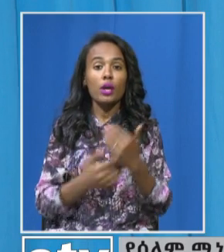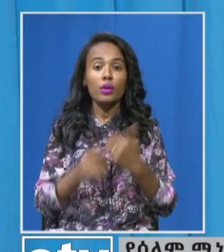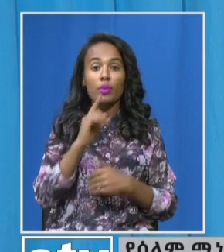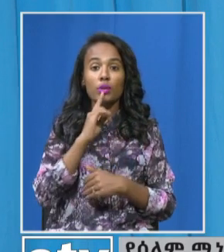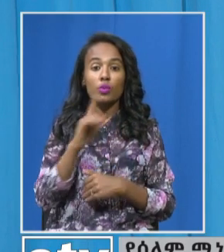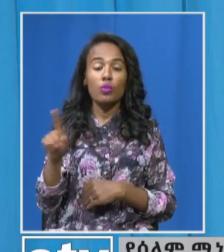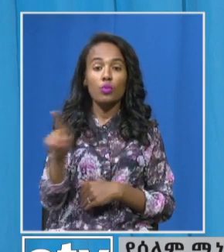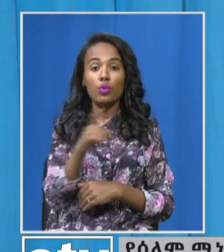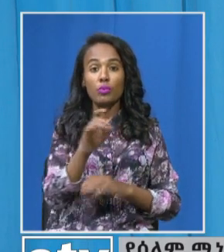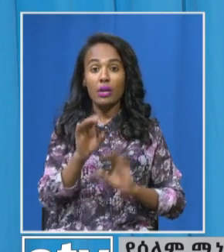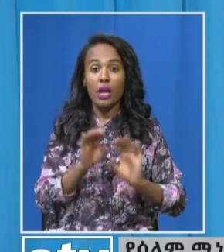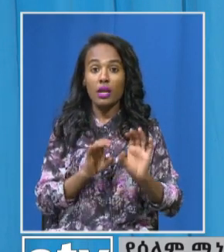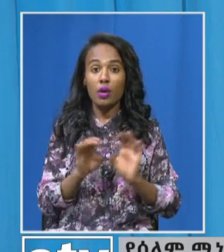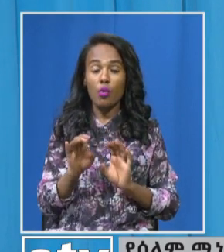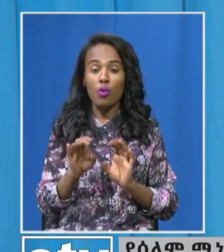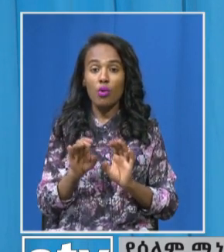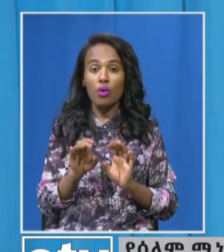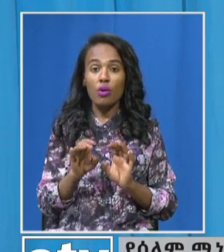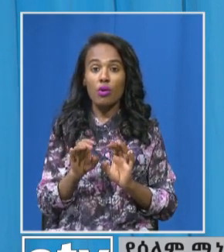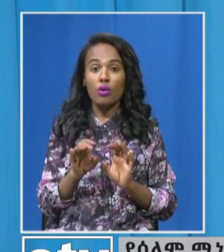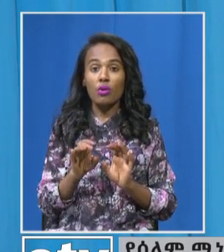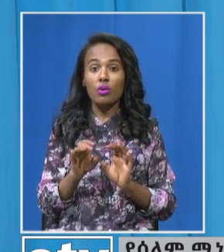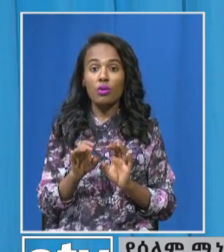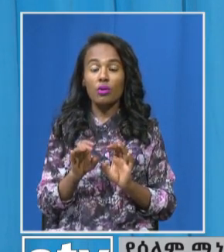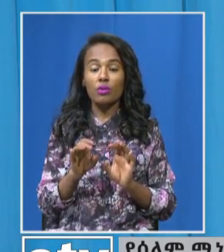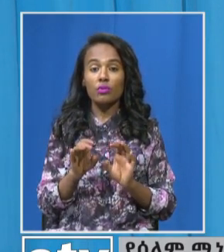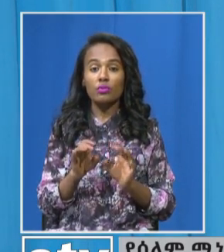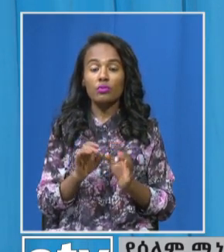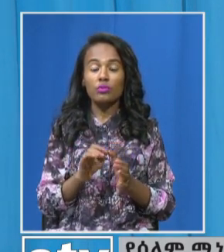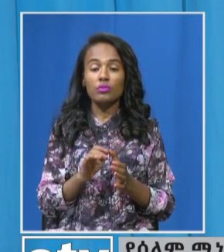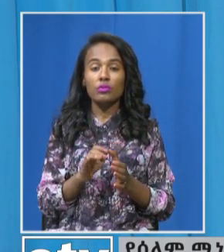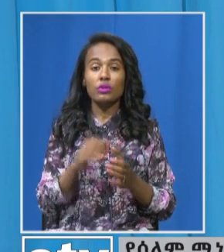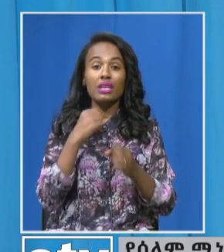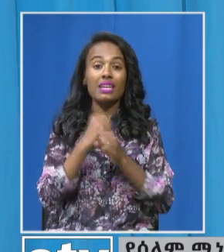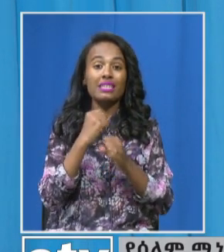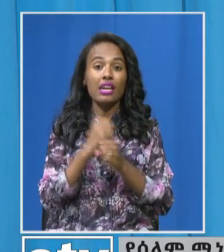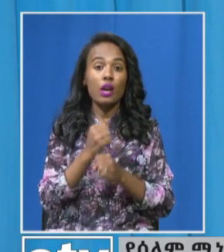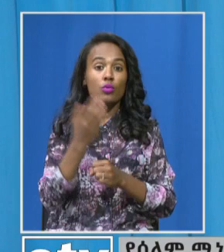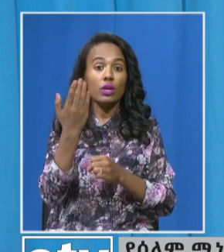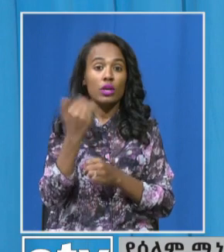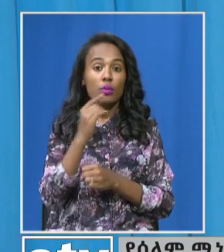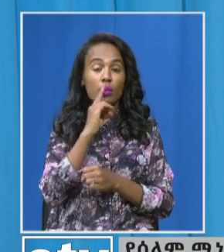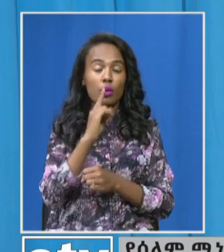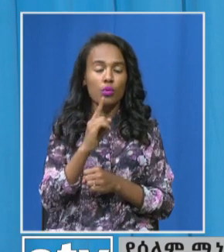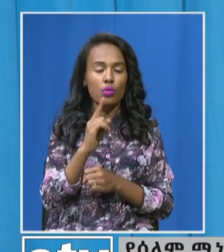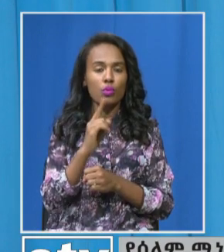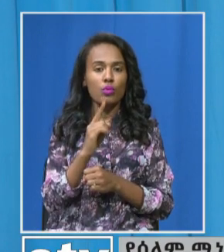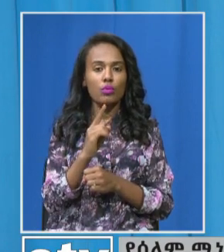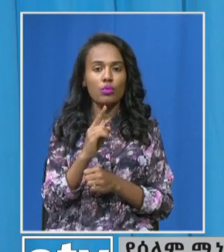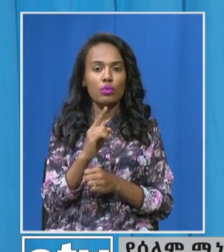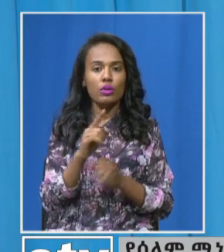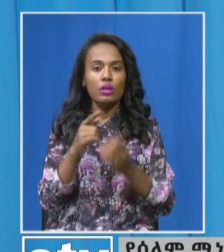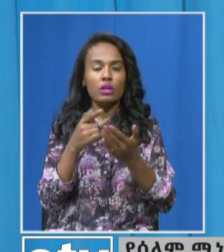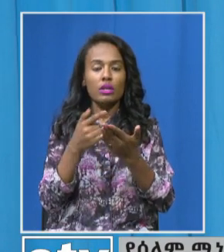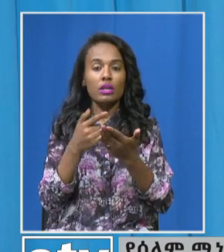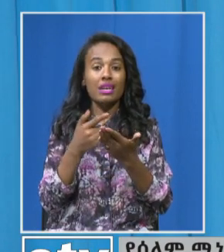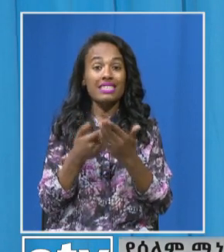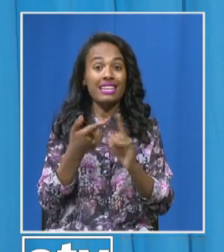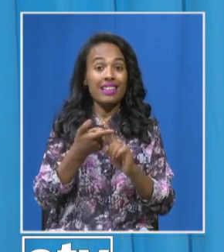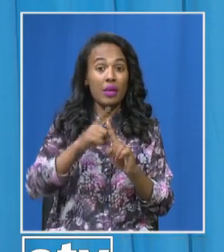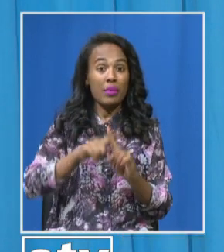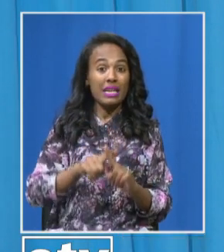ነው የምናደርገውና ያሰራ ነው አቅናችንን እየሰራ ነው የነበረው ነው ስናችን የነበረው። ከዚህ በኋላ